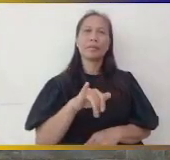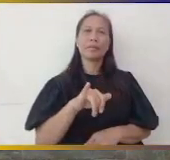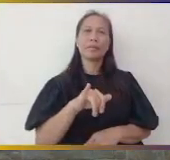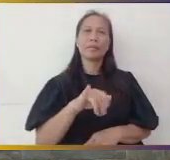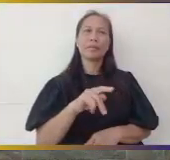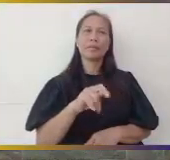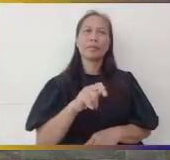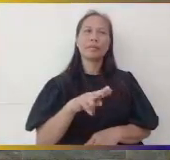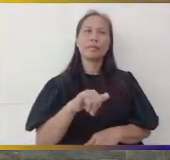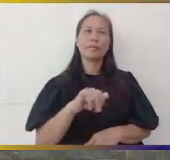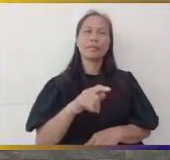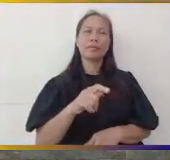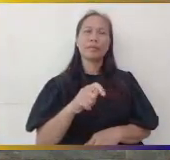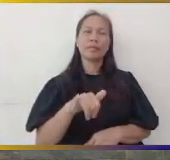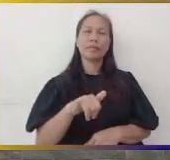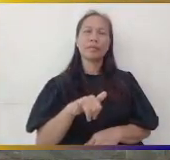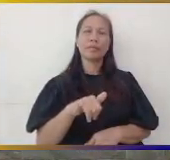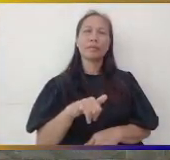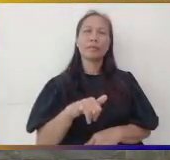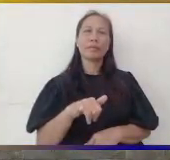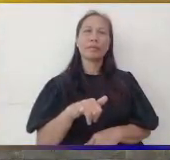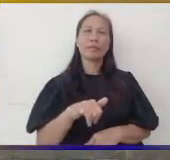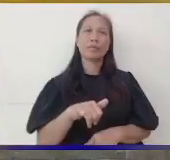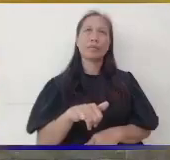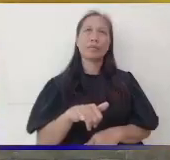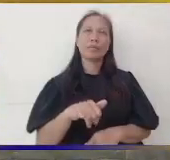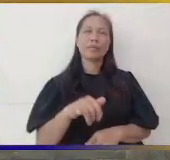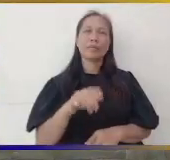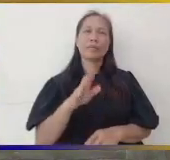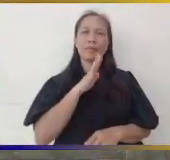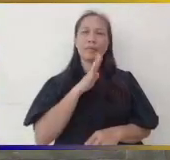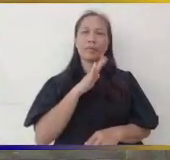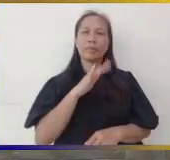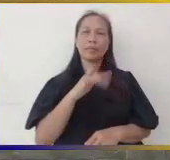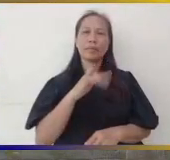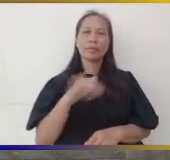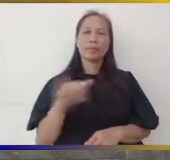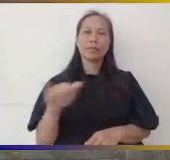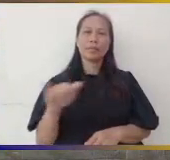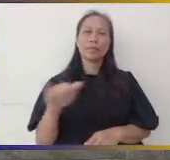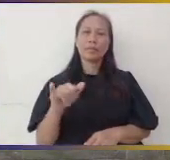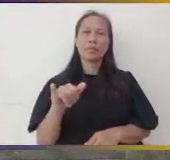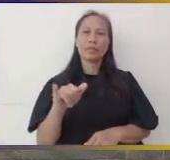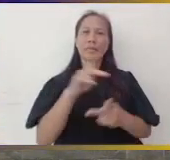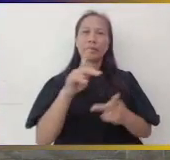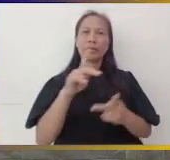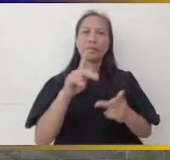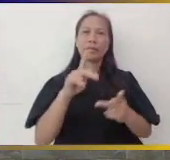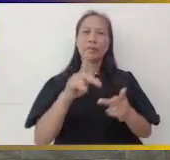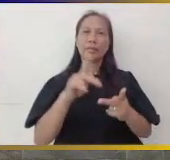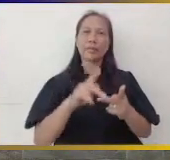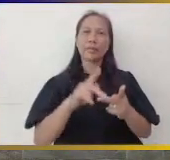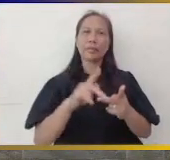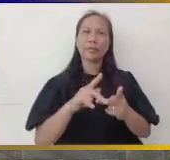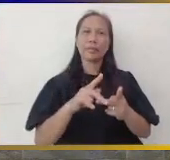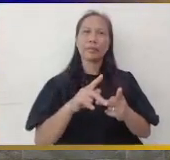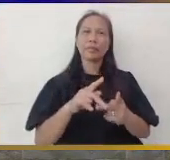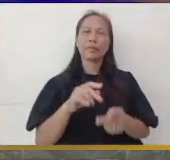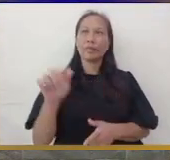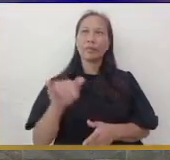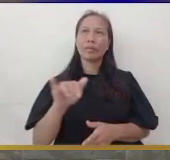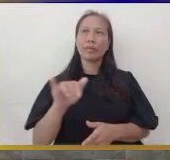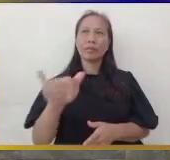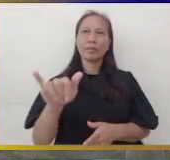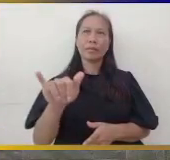perp state of perpetual or Eternal na Nandidito po makikita natin yung pangako ng